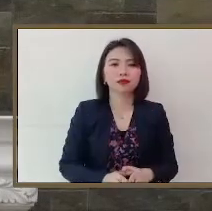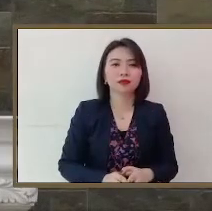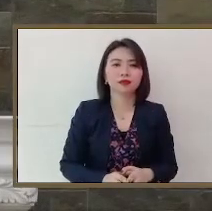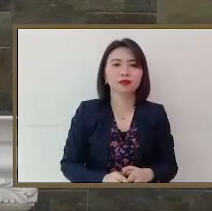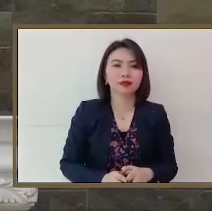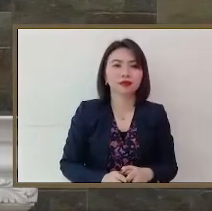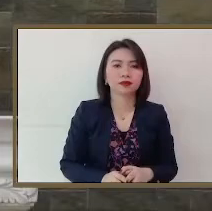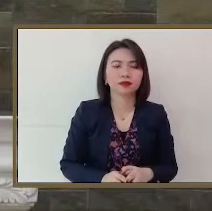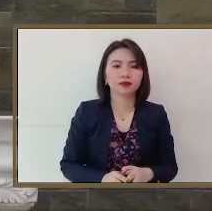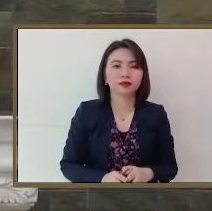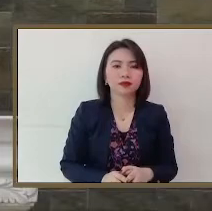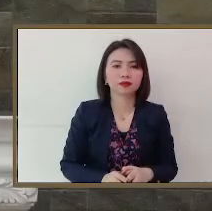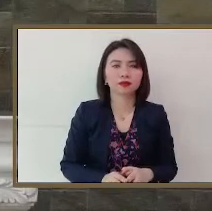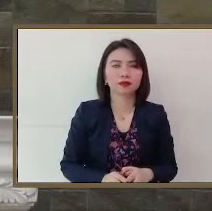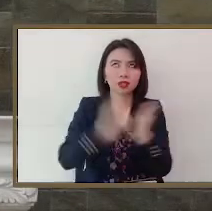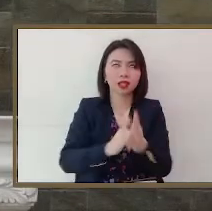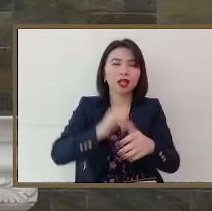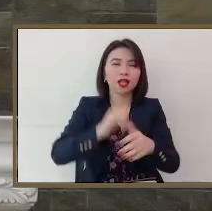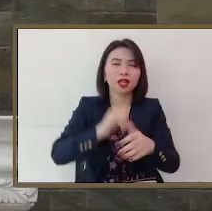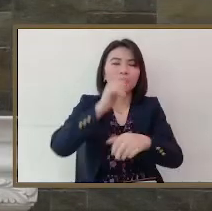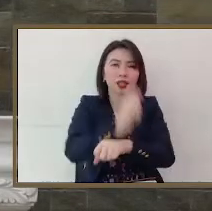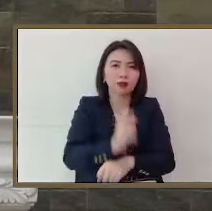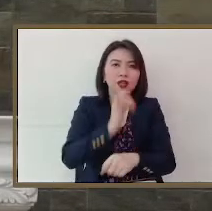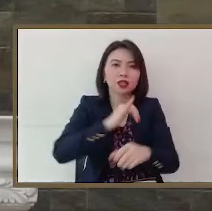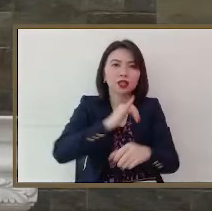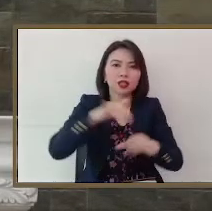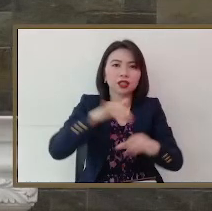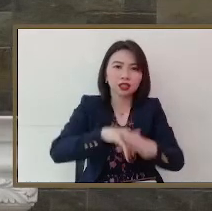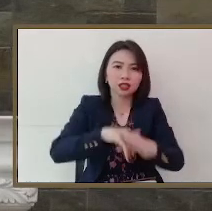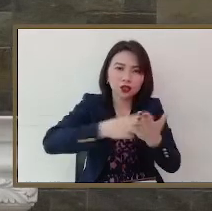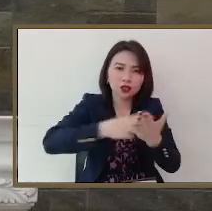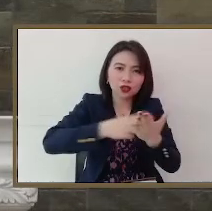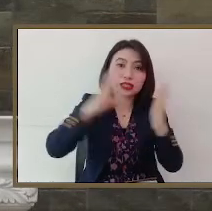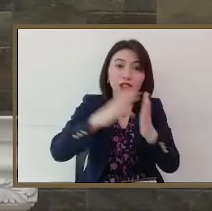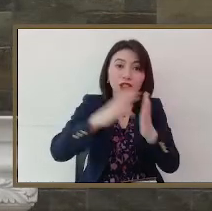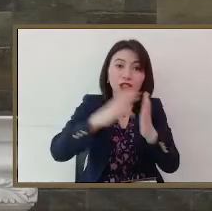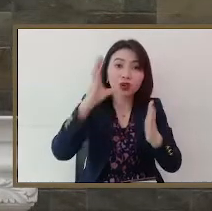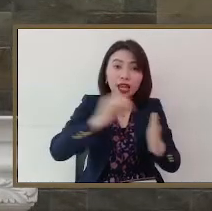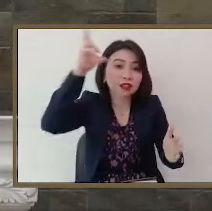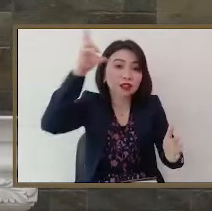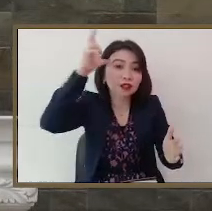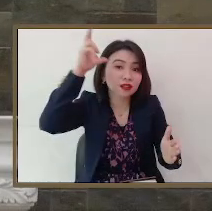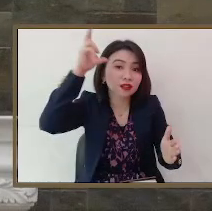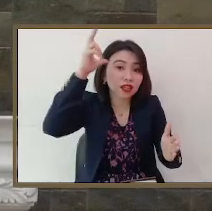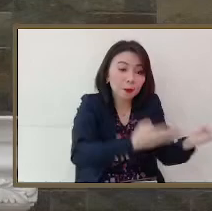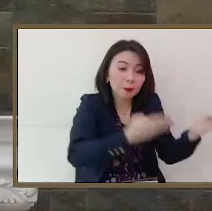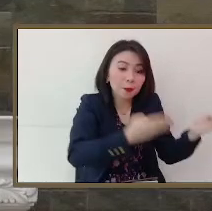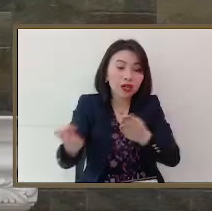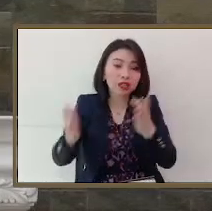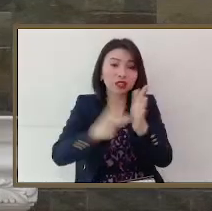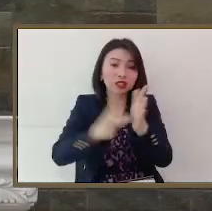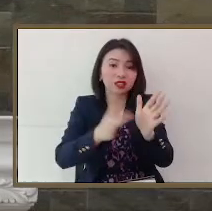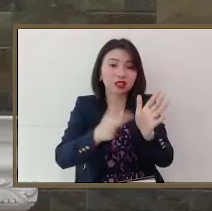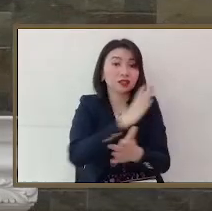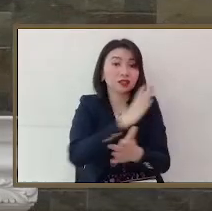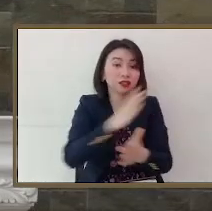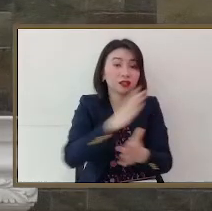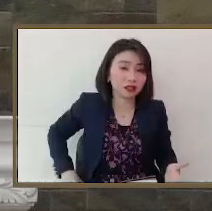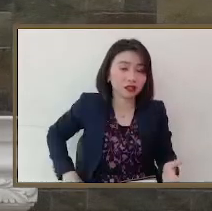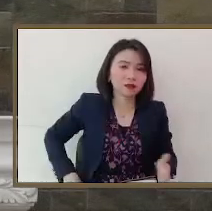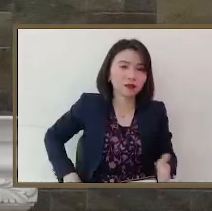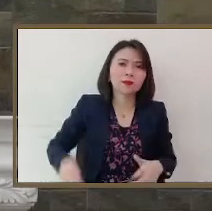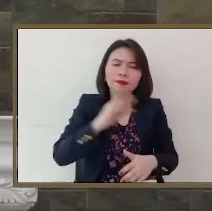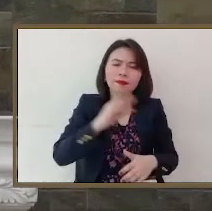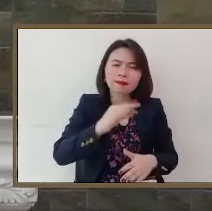holy city at ang Panginoon ay dinala sa tuktok ng templo na kung tawagin noong araw mga patid is